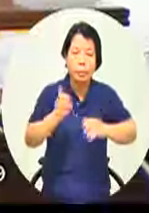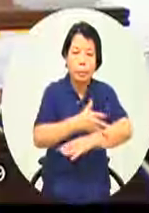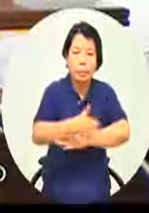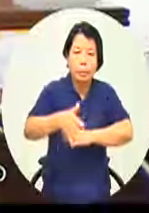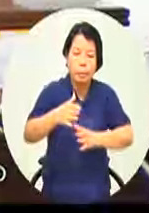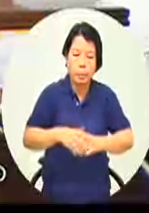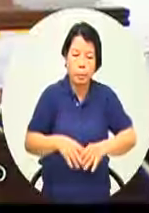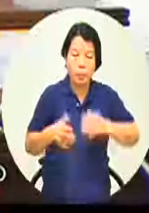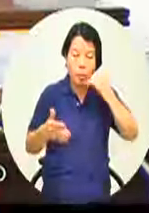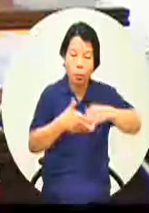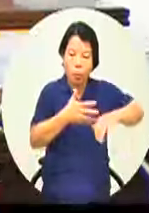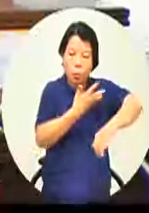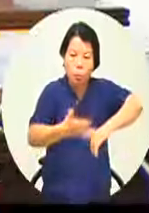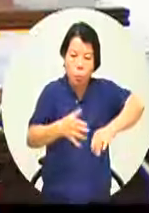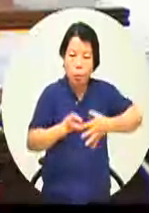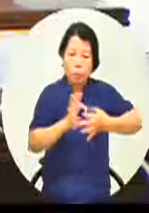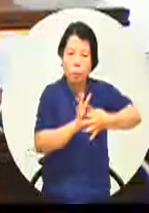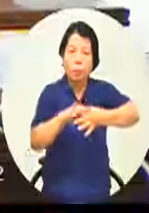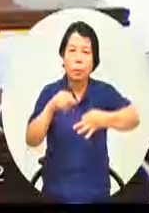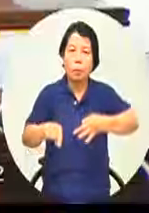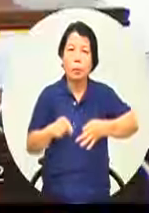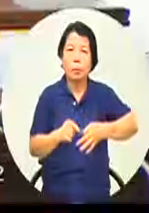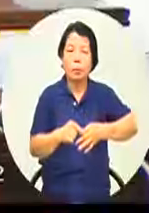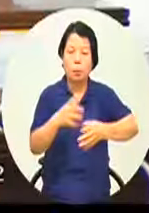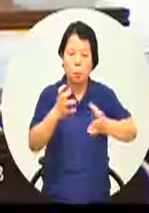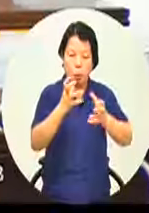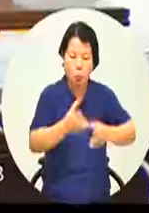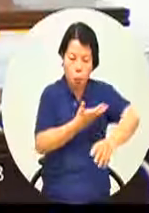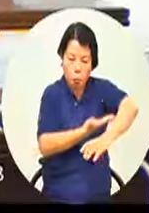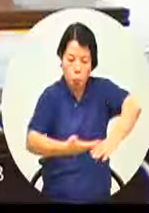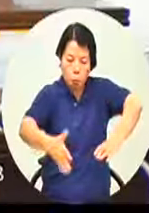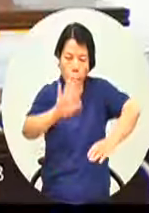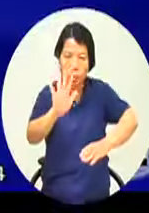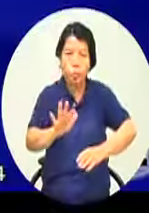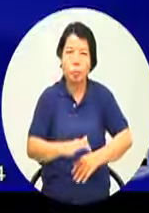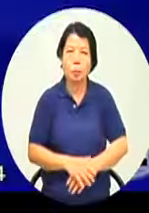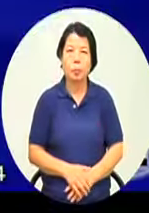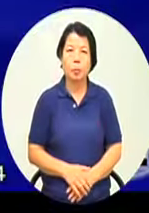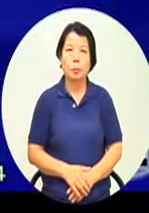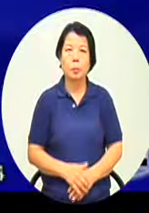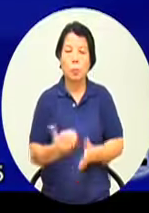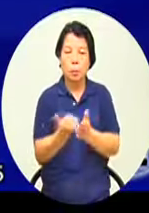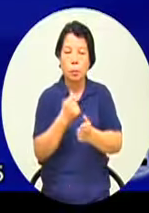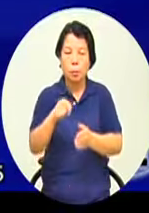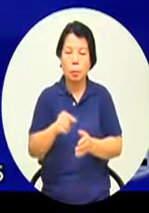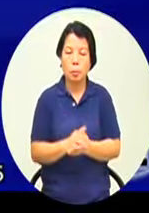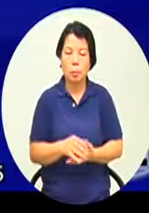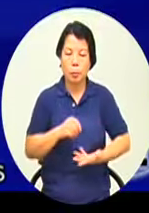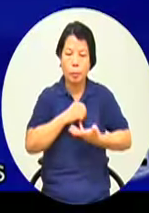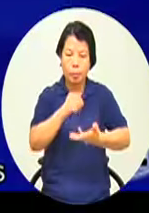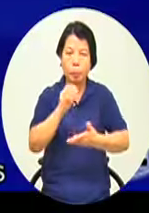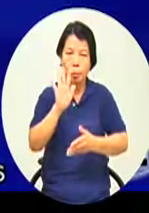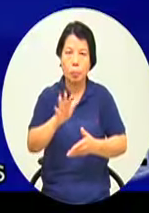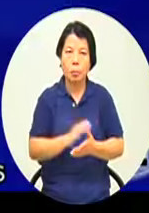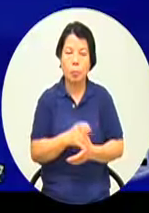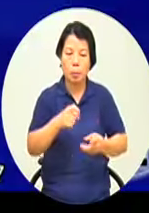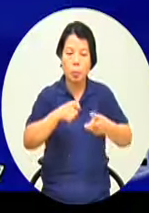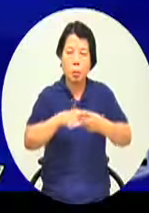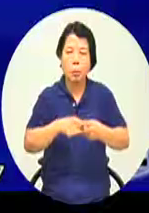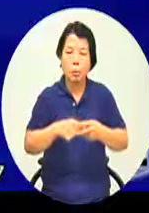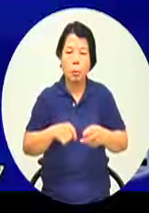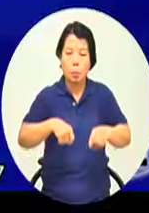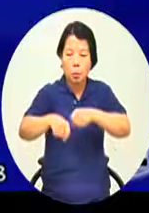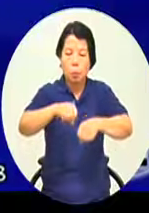面相关的一些施工的，就是刚刚本席所提出来的这个工程，不是我们市政府